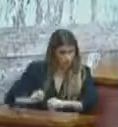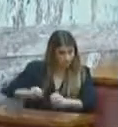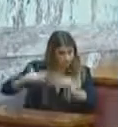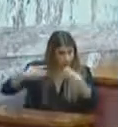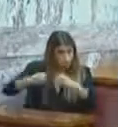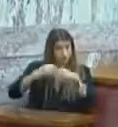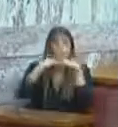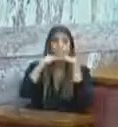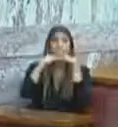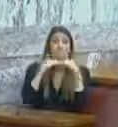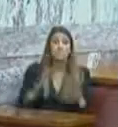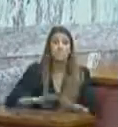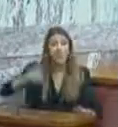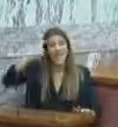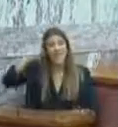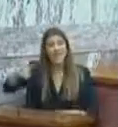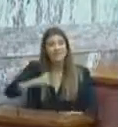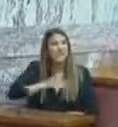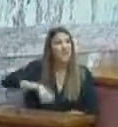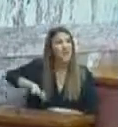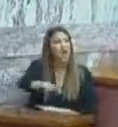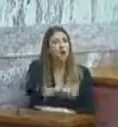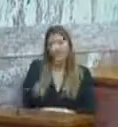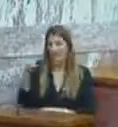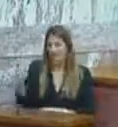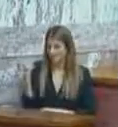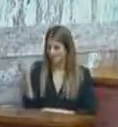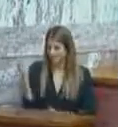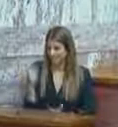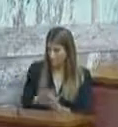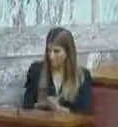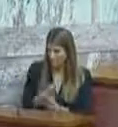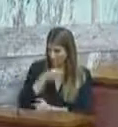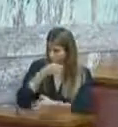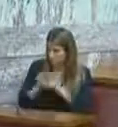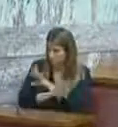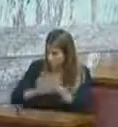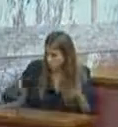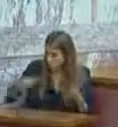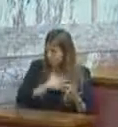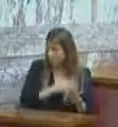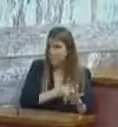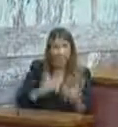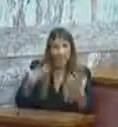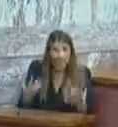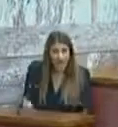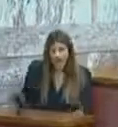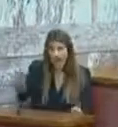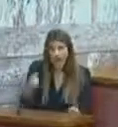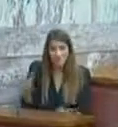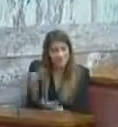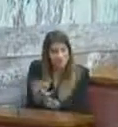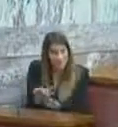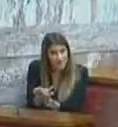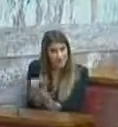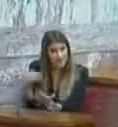αν αξιολογείται ως αξιόπιστη η κατάσταση αυτών των μαρτύρων, αν υπάρχουν άλλα τα στοιχεία που να συνδέουν αυτούς τους μάρτυρες με άλλα ευρήματα,